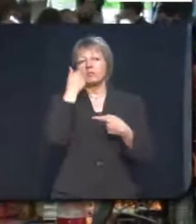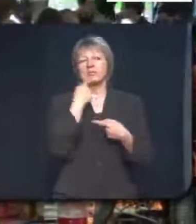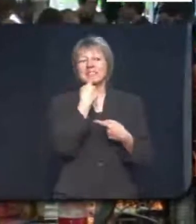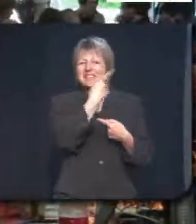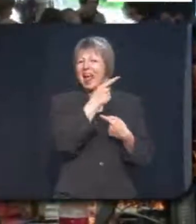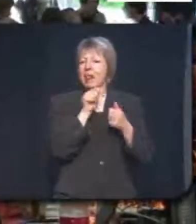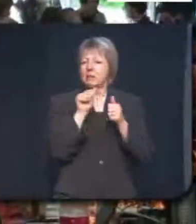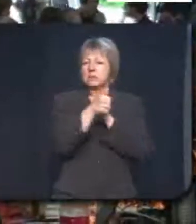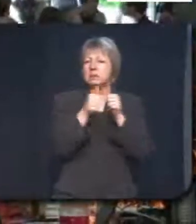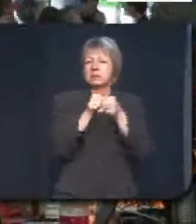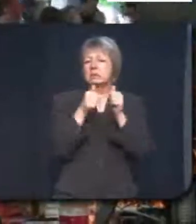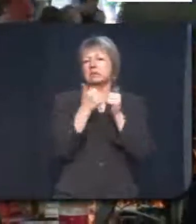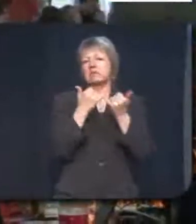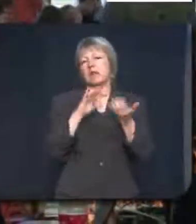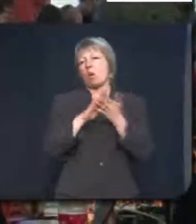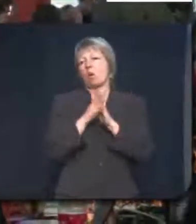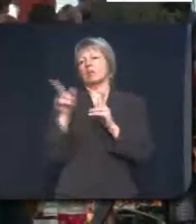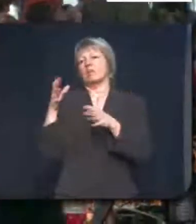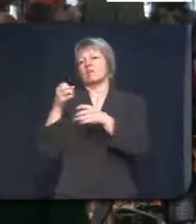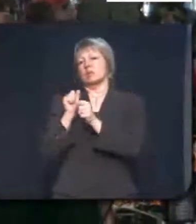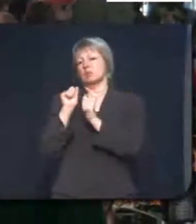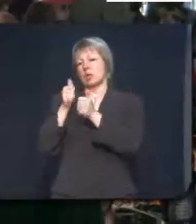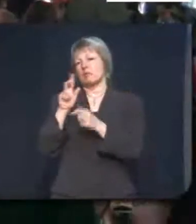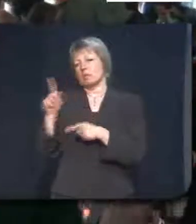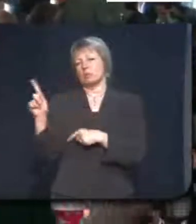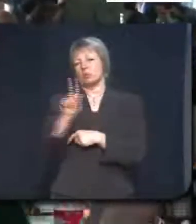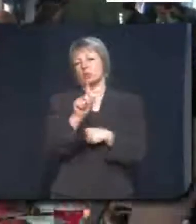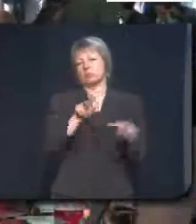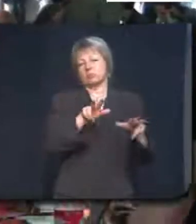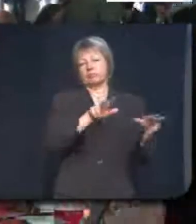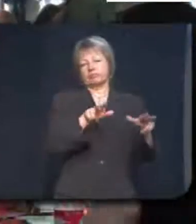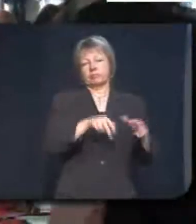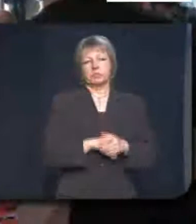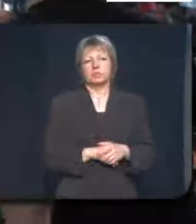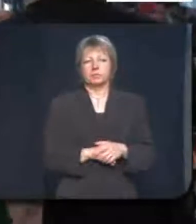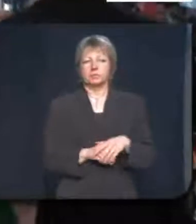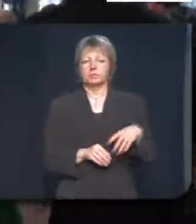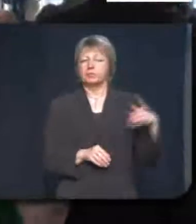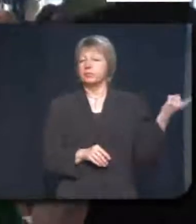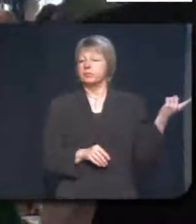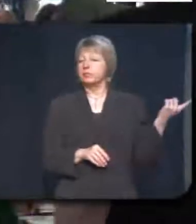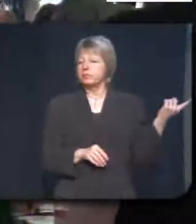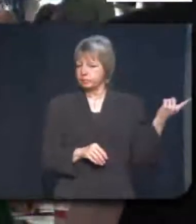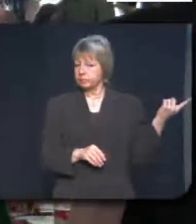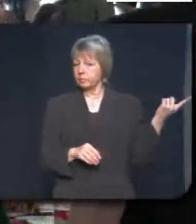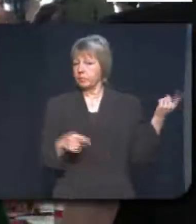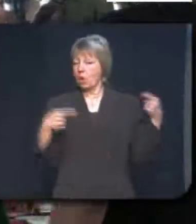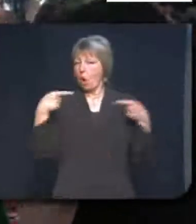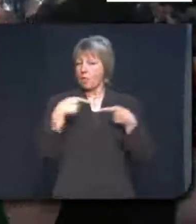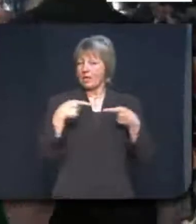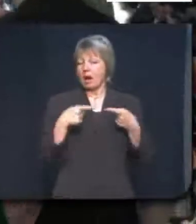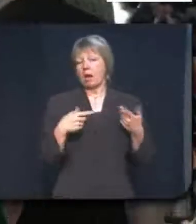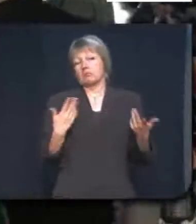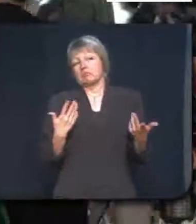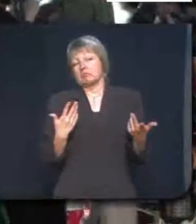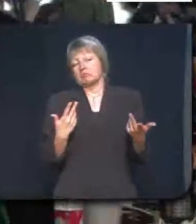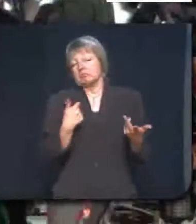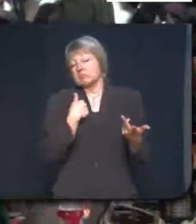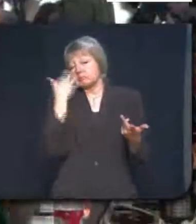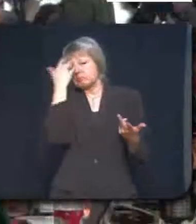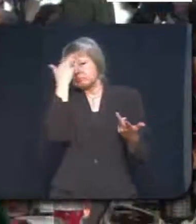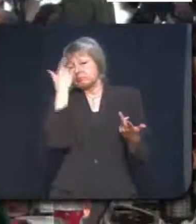jetzt bitte einen konterbeitrag ich habe mir das nicht leicht gemacht mit der Frage des ESM nicht ISM